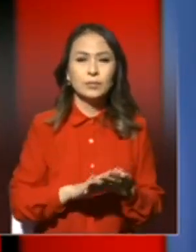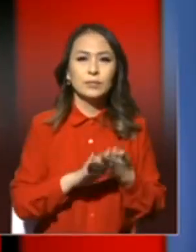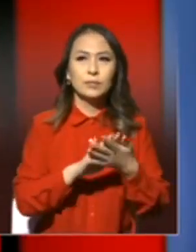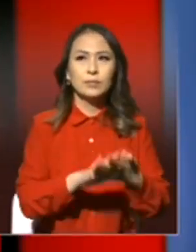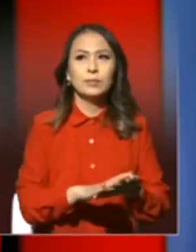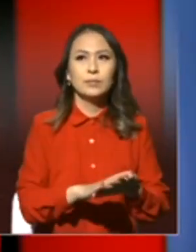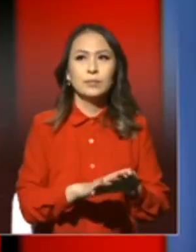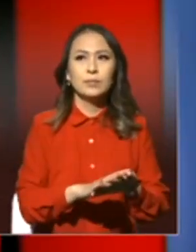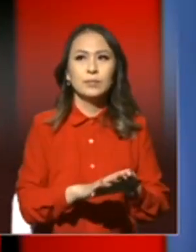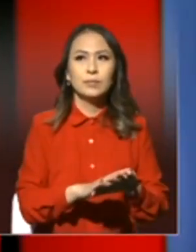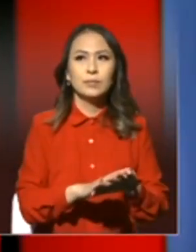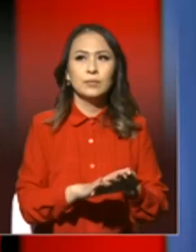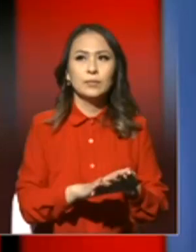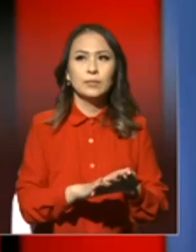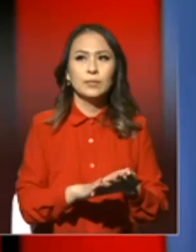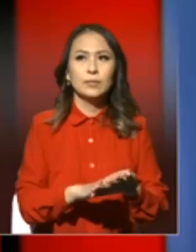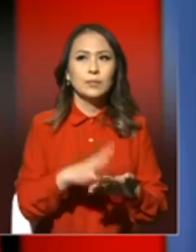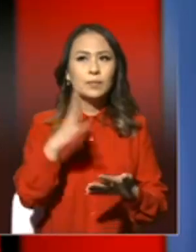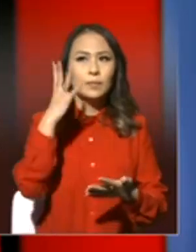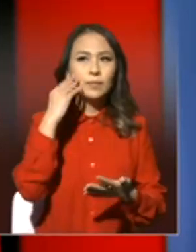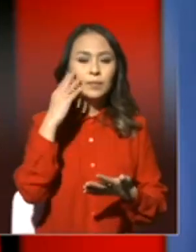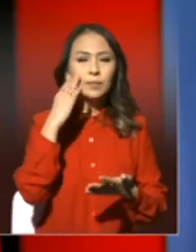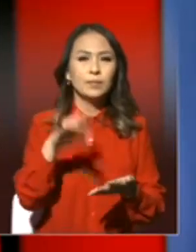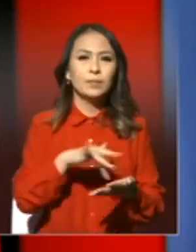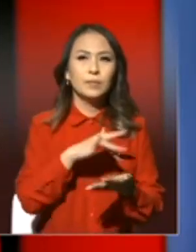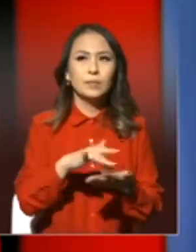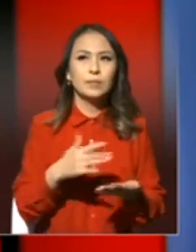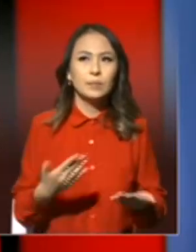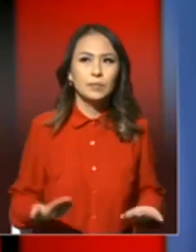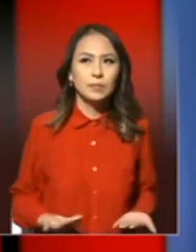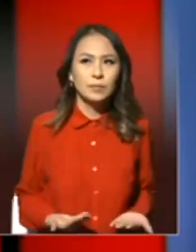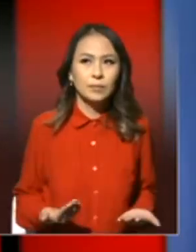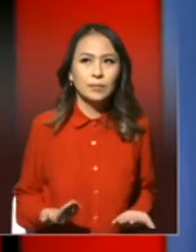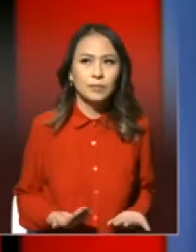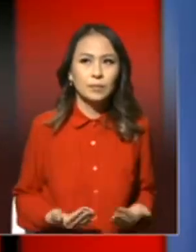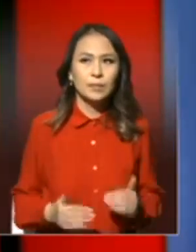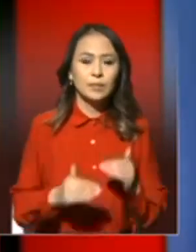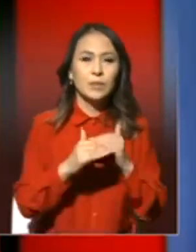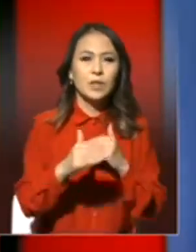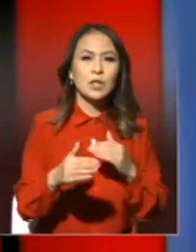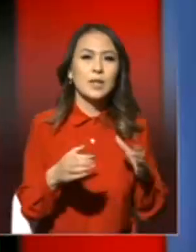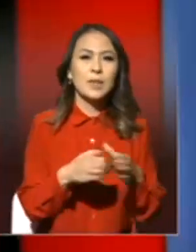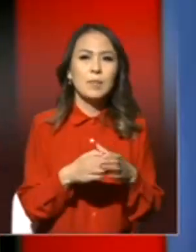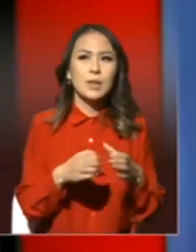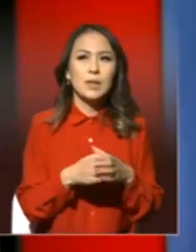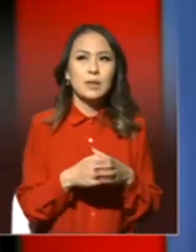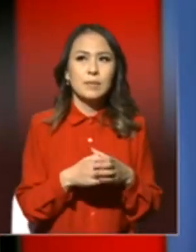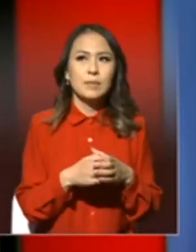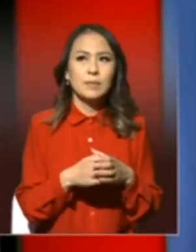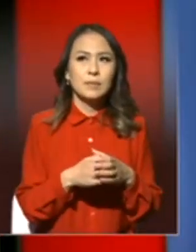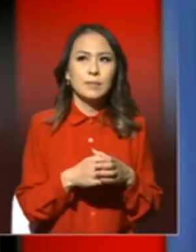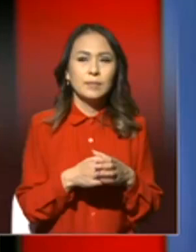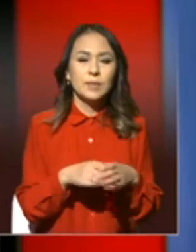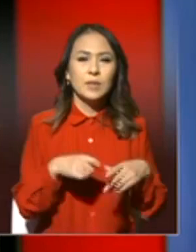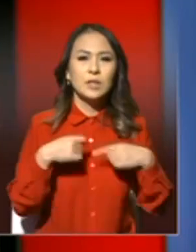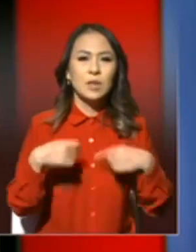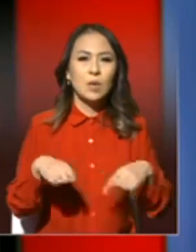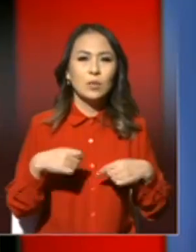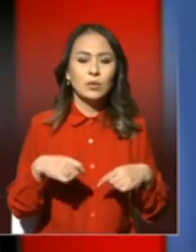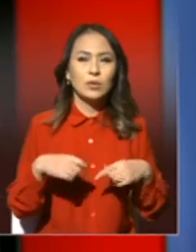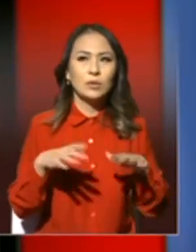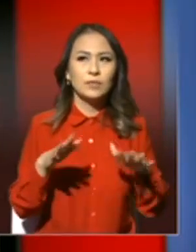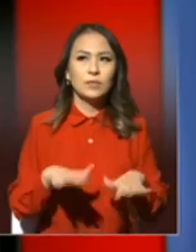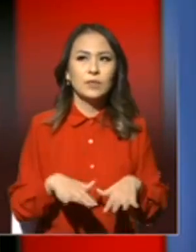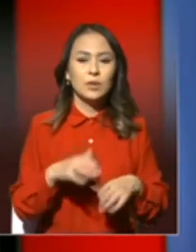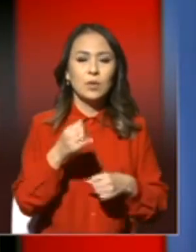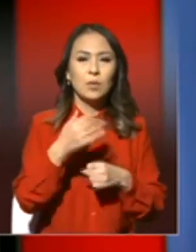түсірсе? Бізге. Мысалы, Алматы қаласының тұрғыны. Алматы қаласының тұрғыны жергілікті департамент бар. Қандай? Сауда және тұтынушыларды